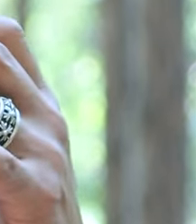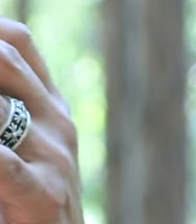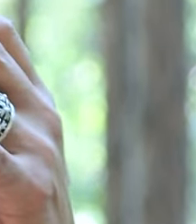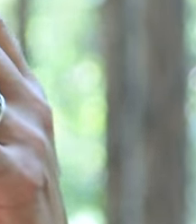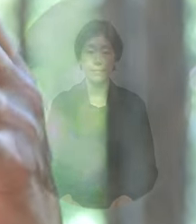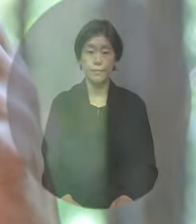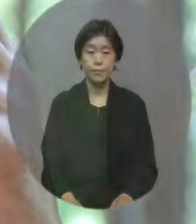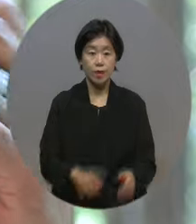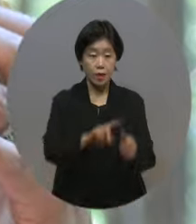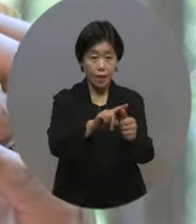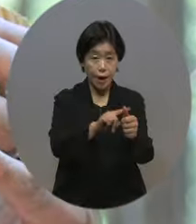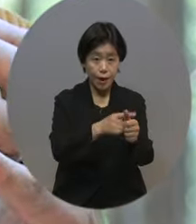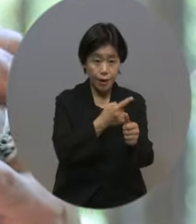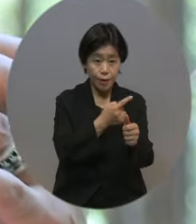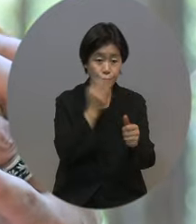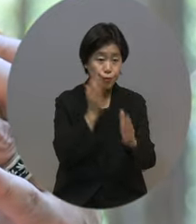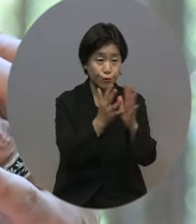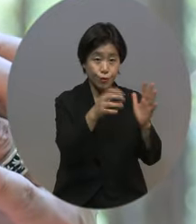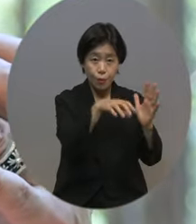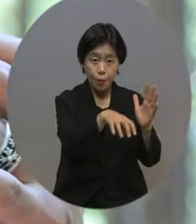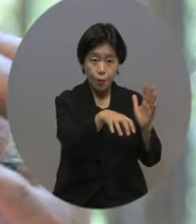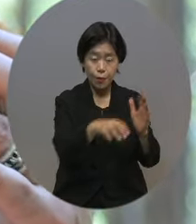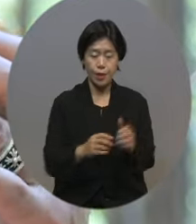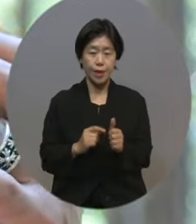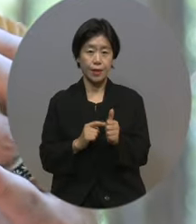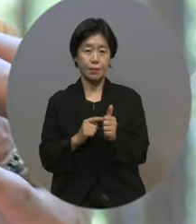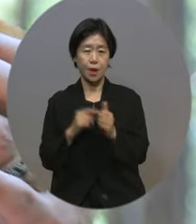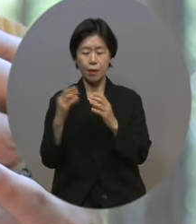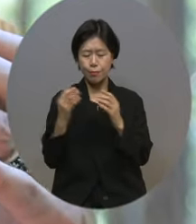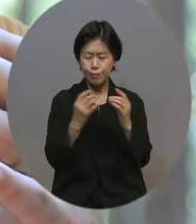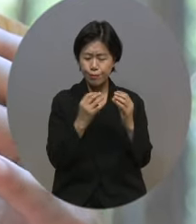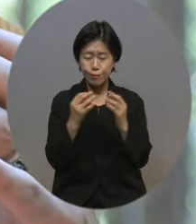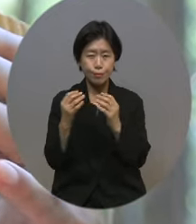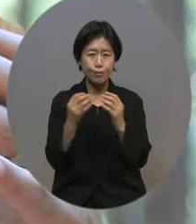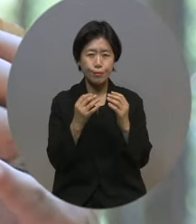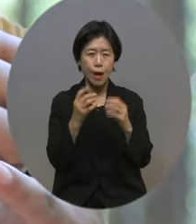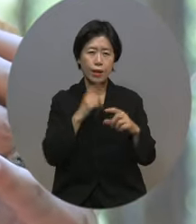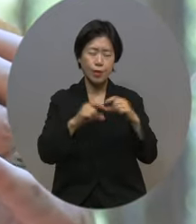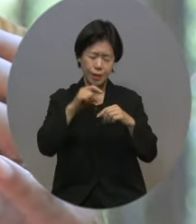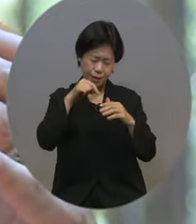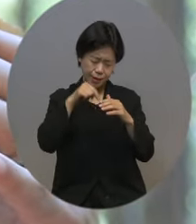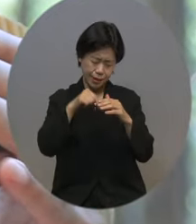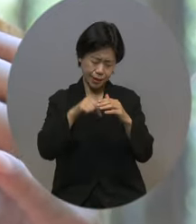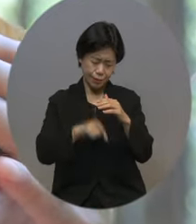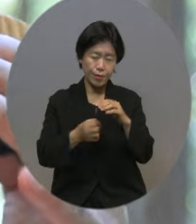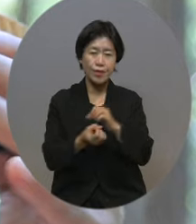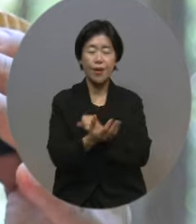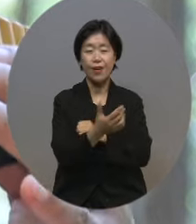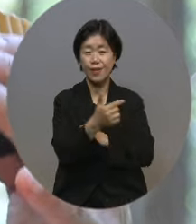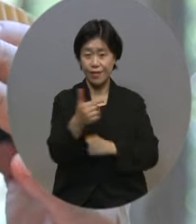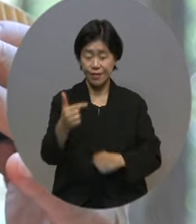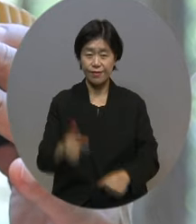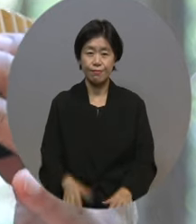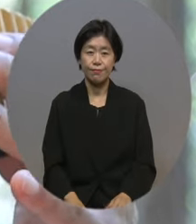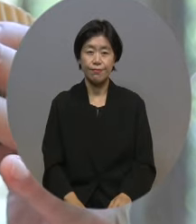자연의 숨결이 담긴 그곳에서 방진삼 음악가의 팬플룻은 한층 더 깊은 울림을 전합니다.